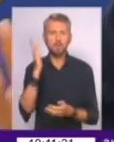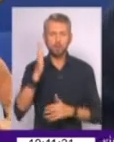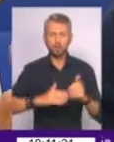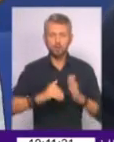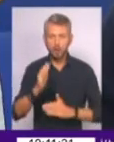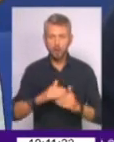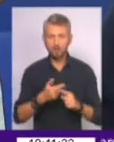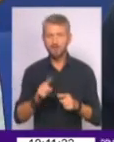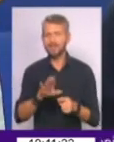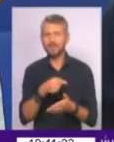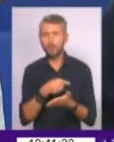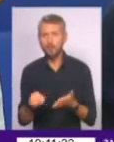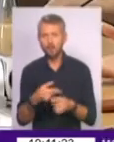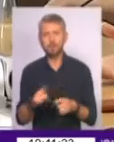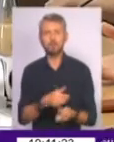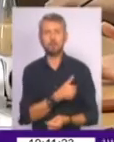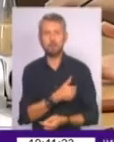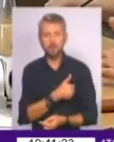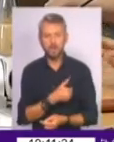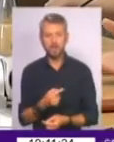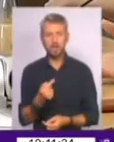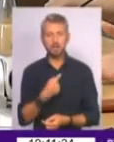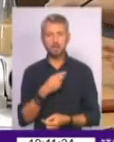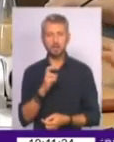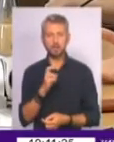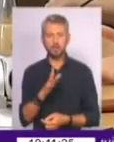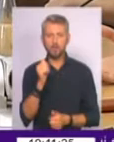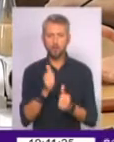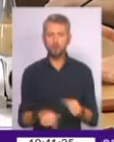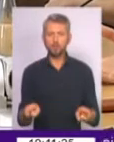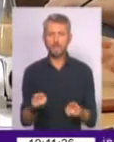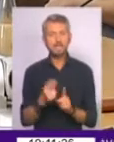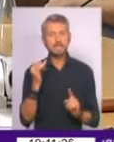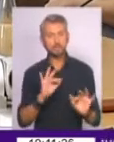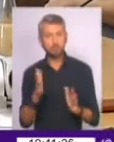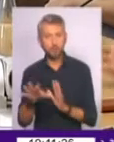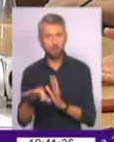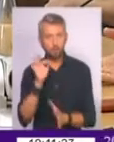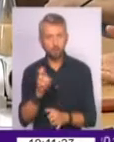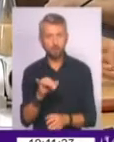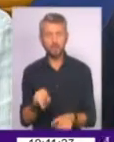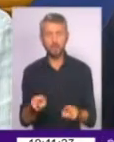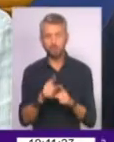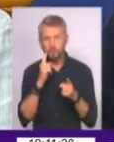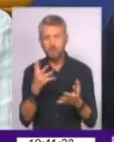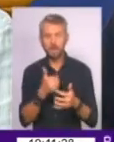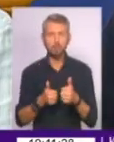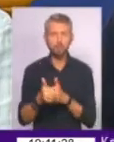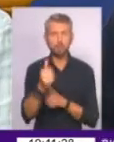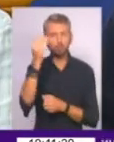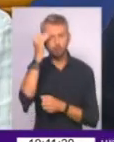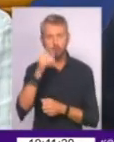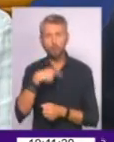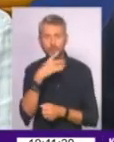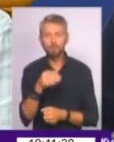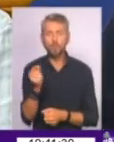не зауваження, це якісь певні побажання. То я би от, власне, в кожній такій історії обрав би таку яскраву провідну думку і говорив би про